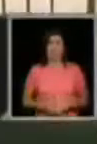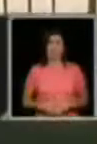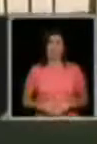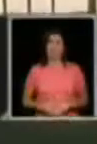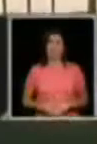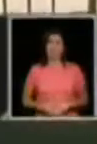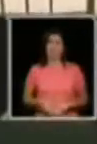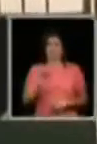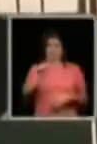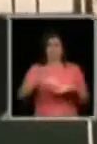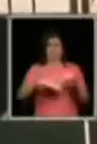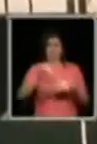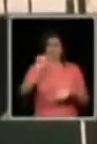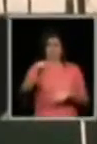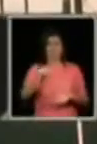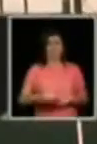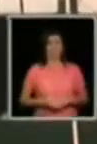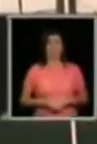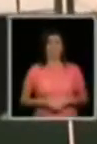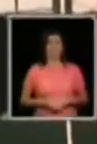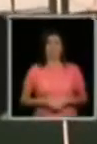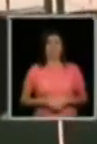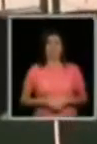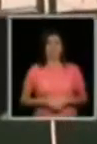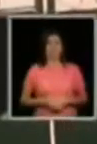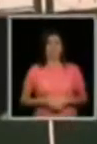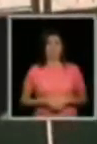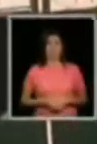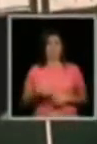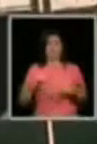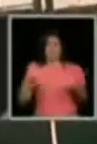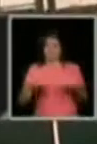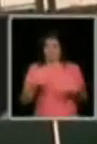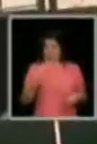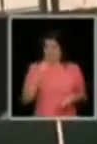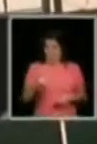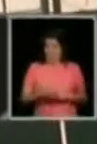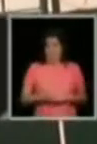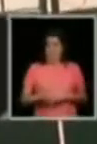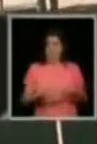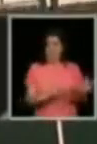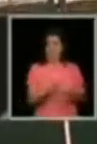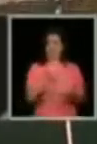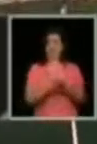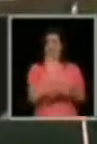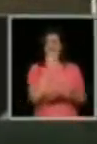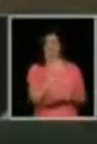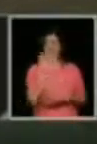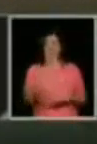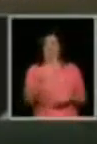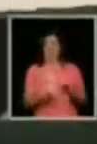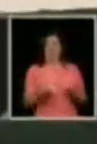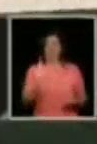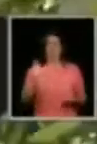והנה מביאה מאיה איידן את סיפורו של פקיד בכיר במשרד הרווחה, מר